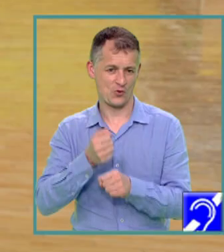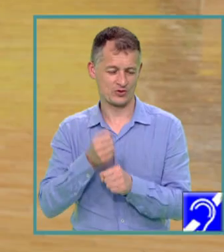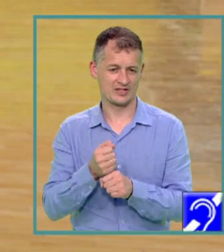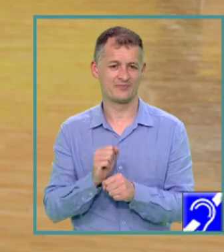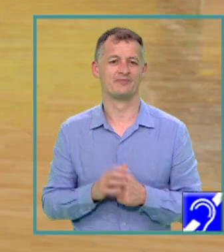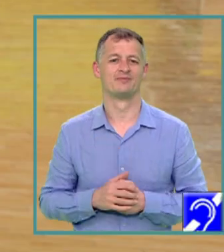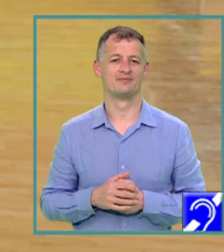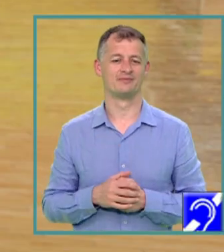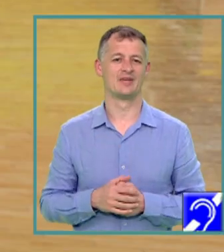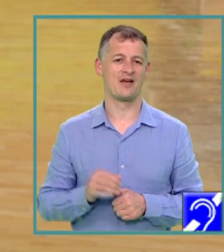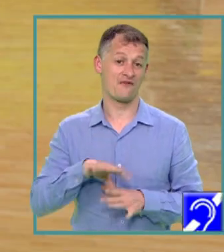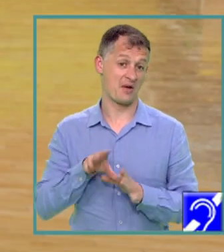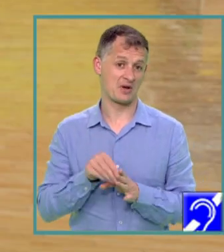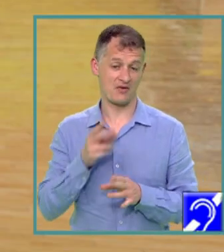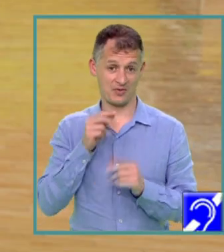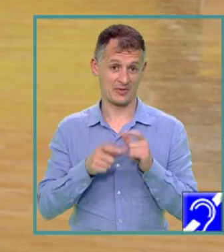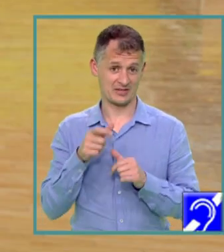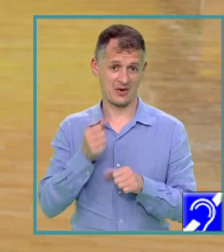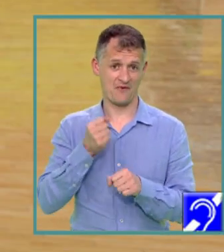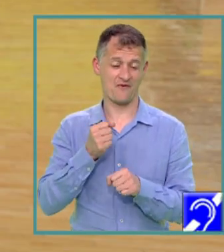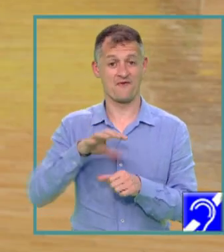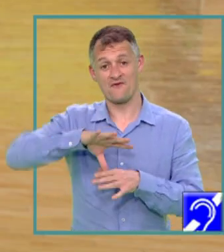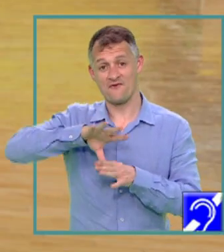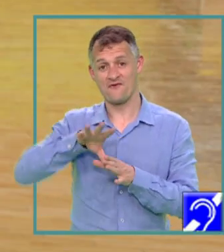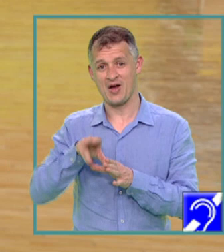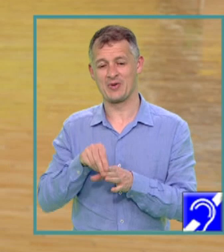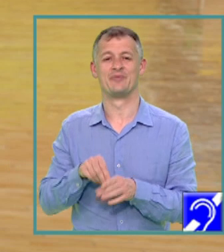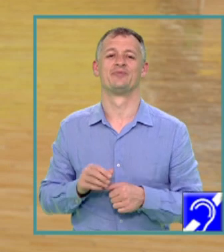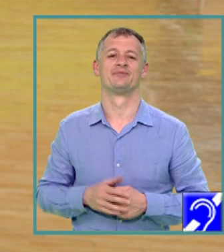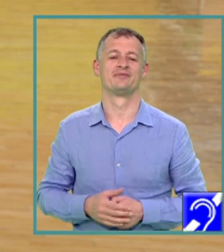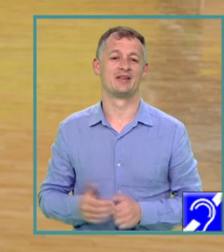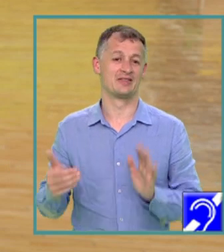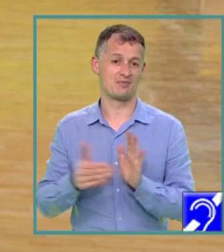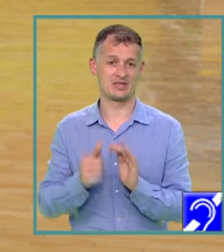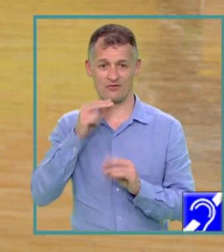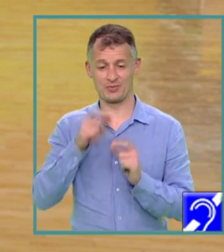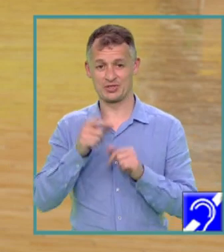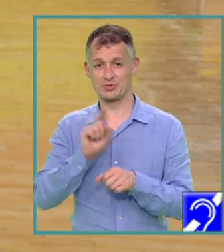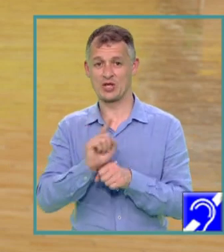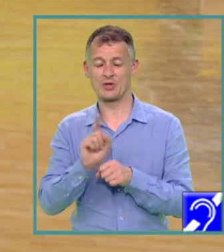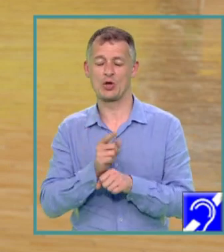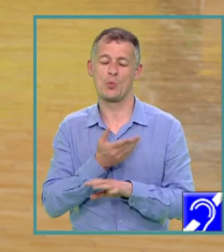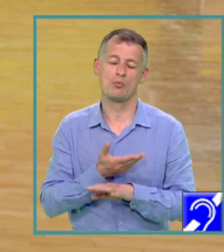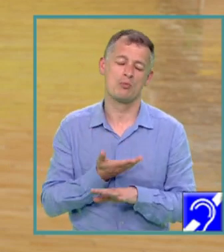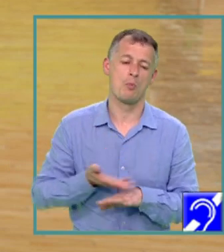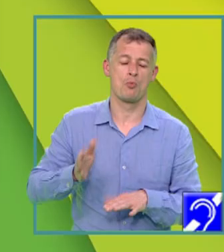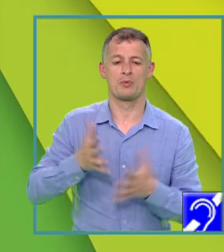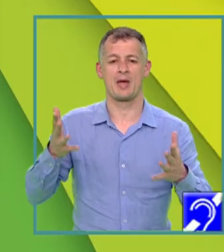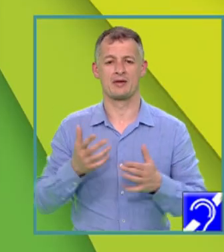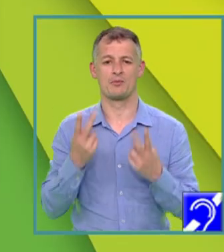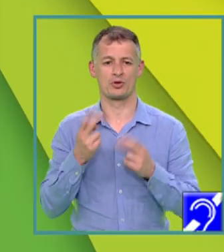familiei. Deci, vorbind despre familie, iată că totuși trebuie să vorbim și despre un aspect mult mai important,